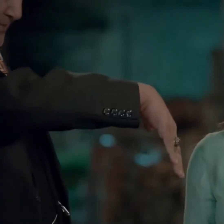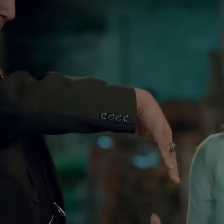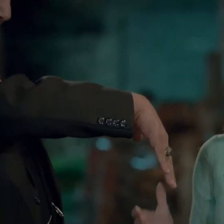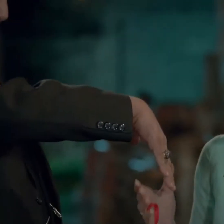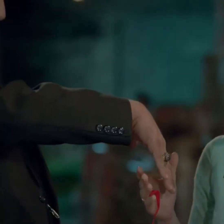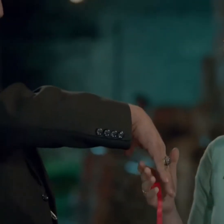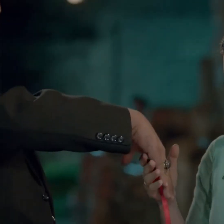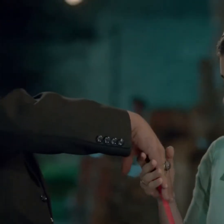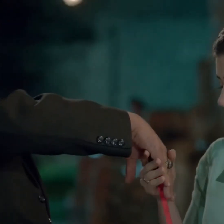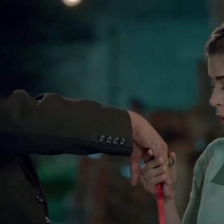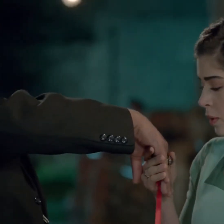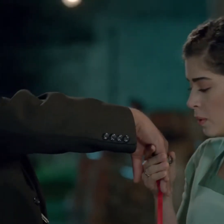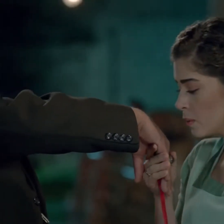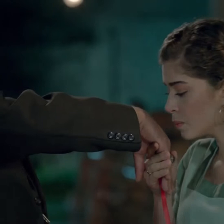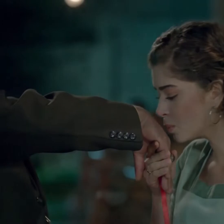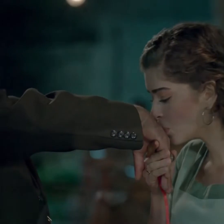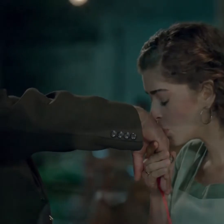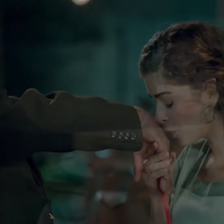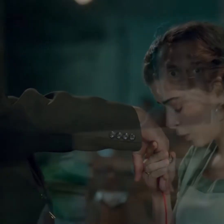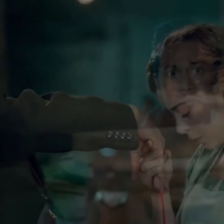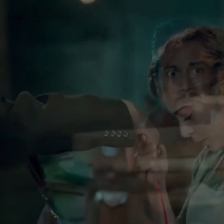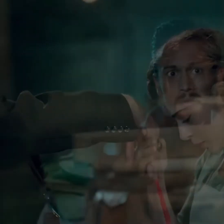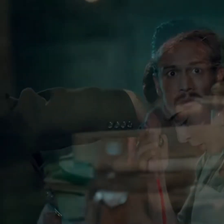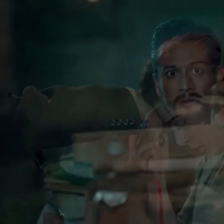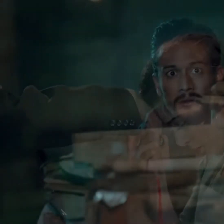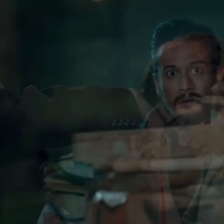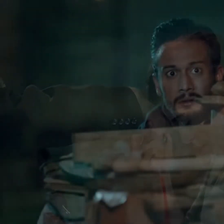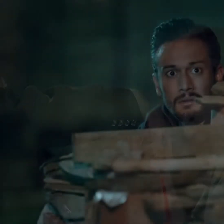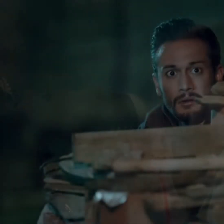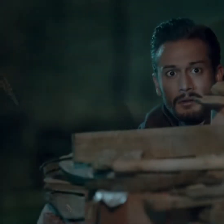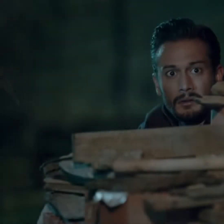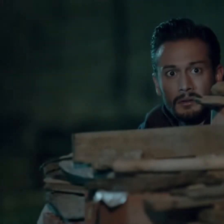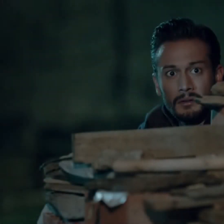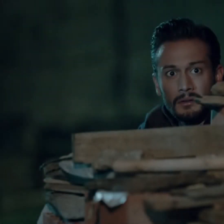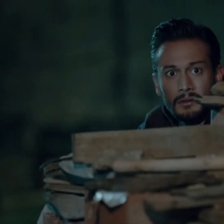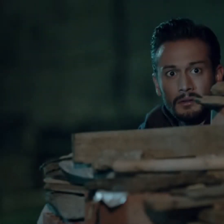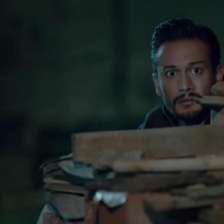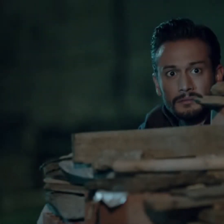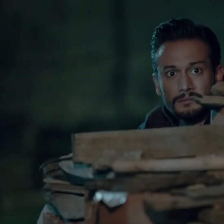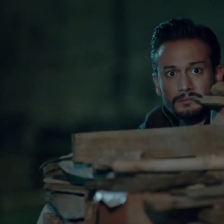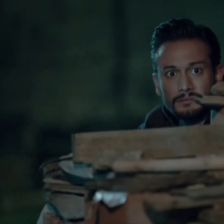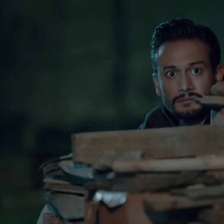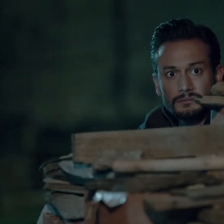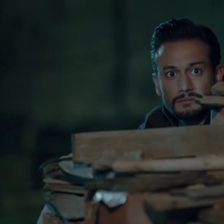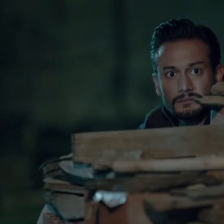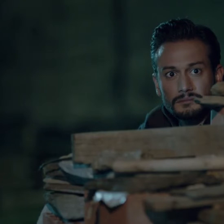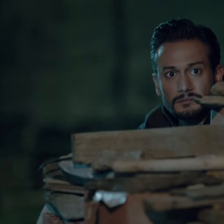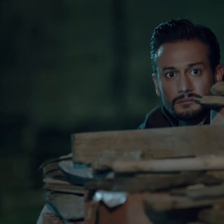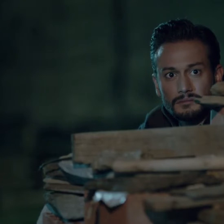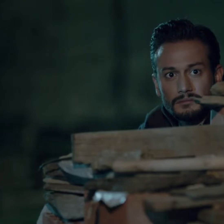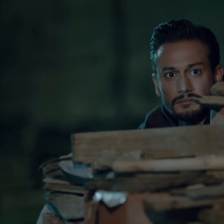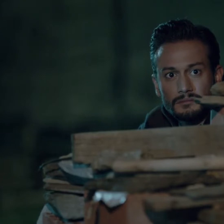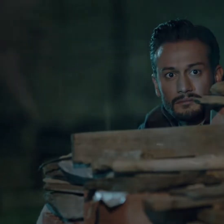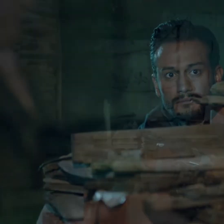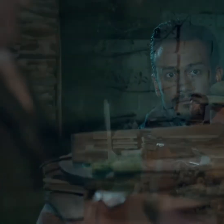sıralı alkışlıyorlar. Sedef Sami'nin uzattığı elini öpüp alnına koydu. İsmail içi giderek yutkuna yutkuna izliyor.